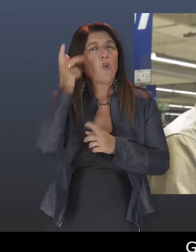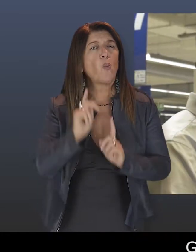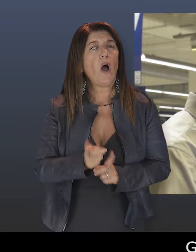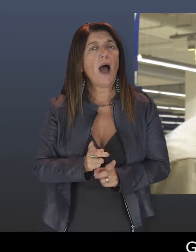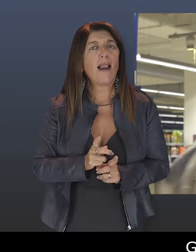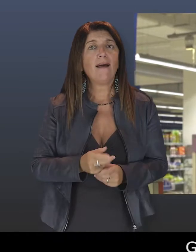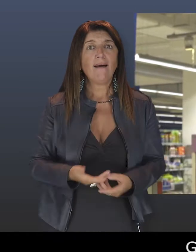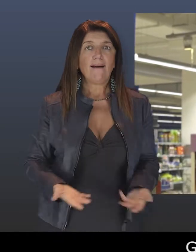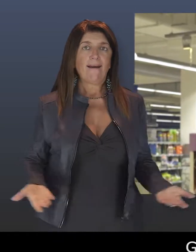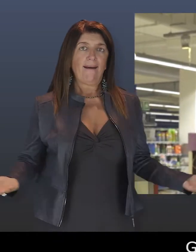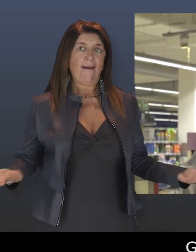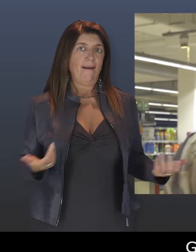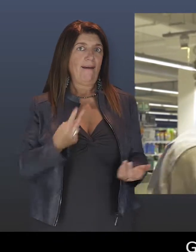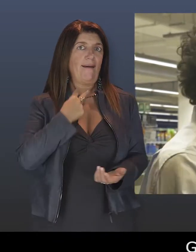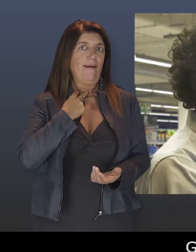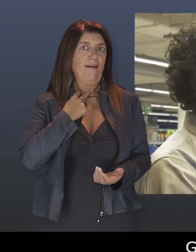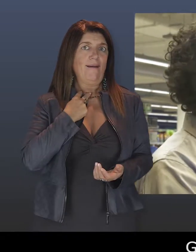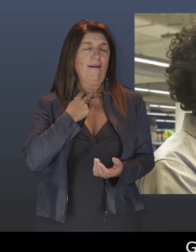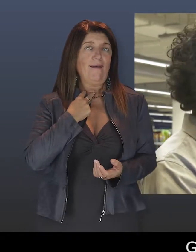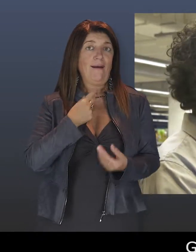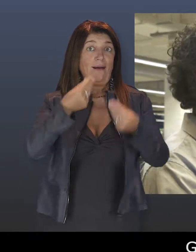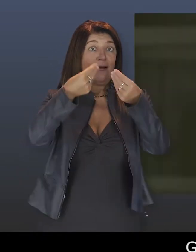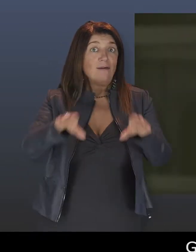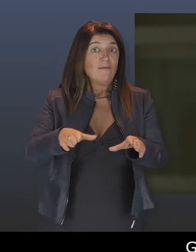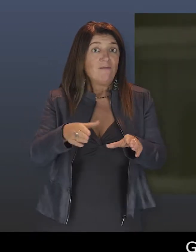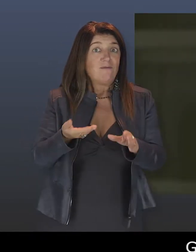Frittata biologica con zucca.